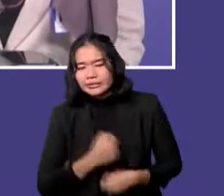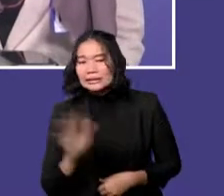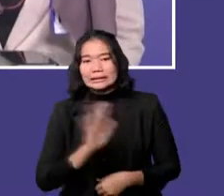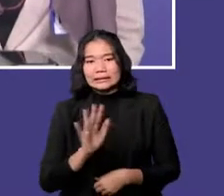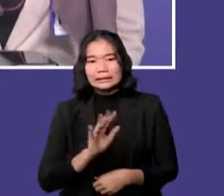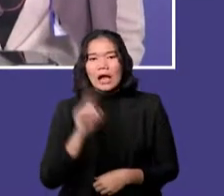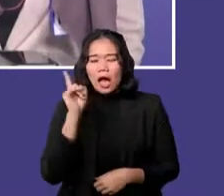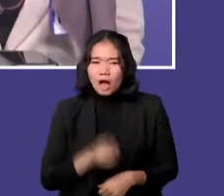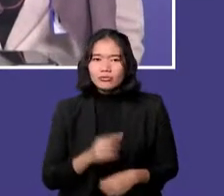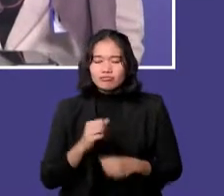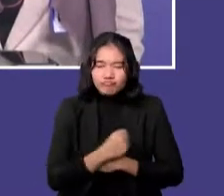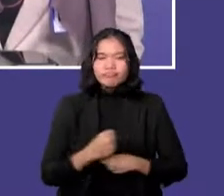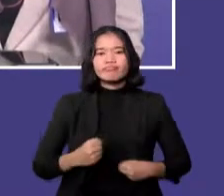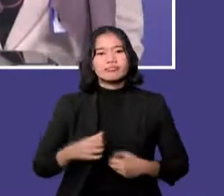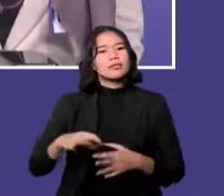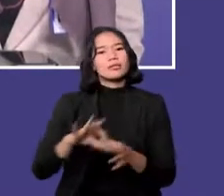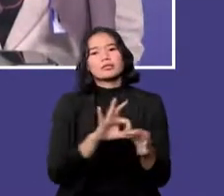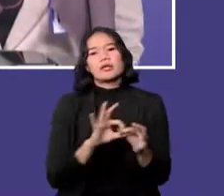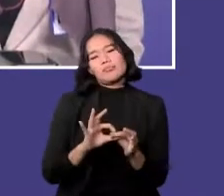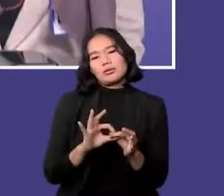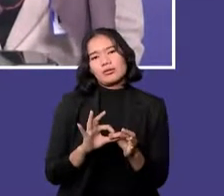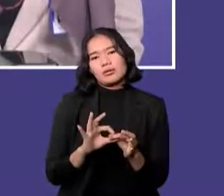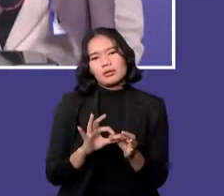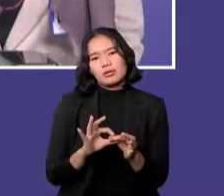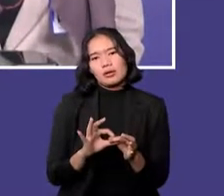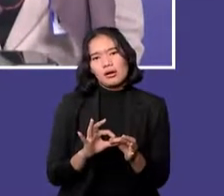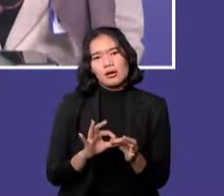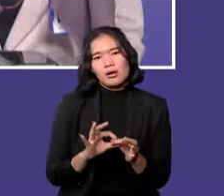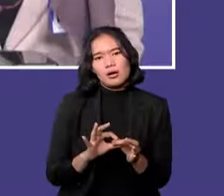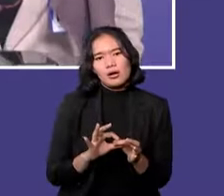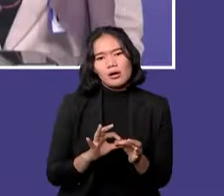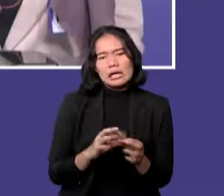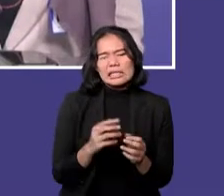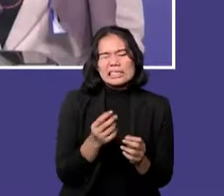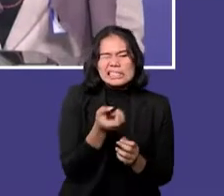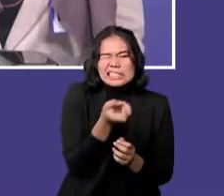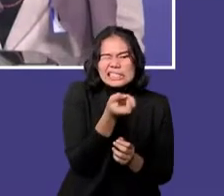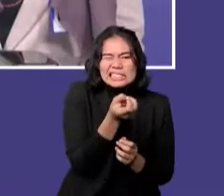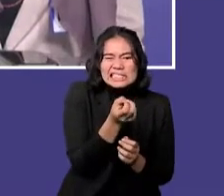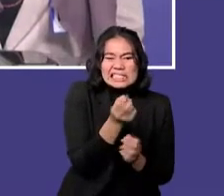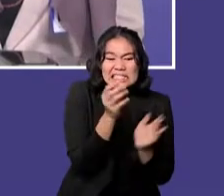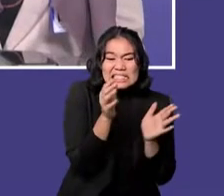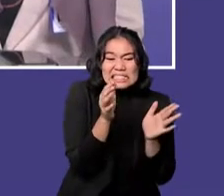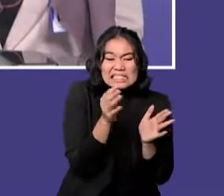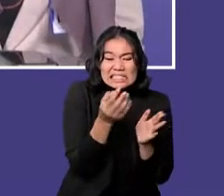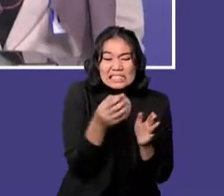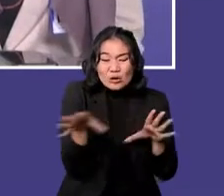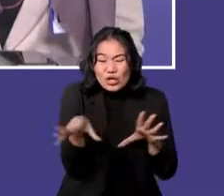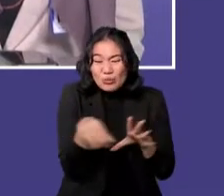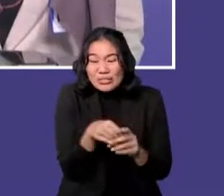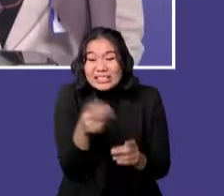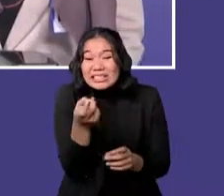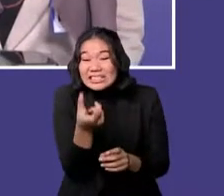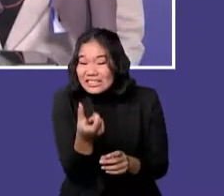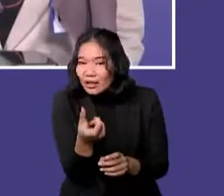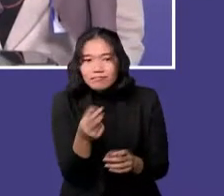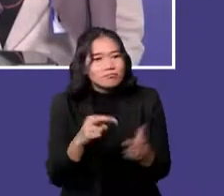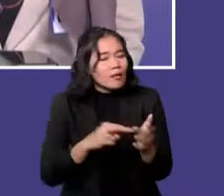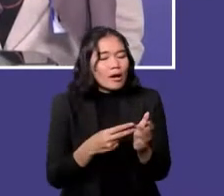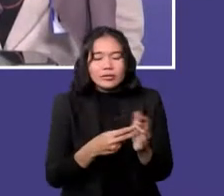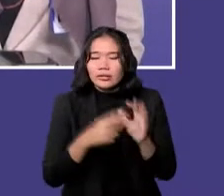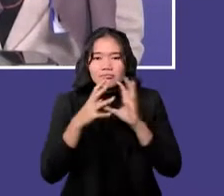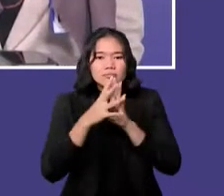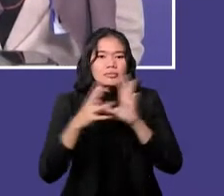bekerja bersama-sama. No matter how small, ya, sekecil apapun kontribusi kita, dia mempunyai arti